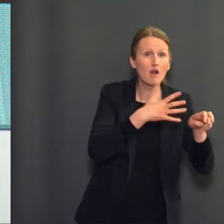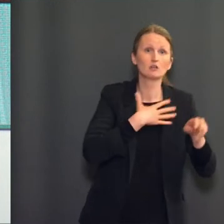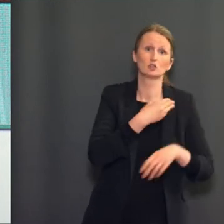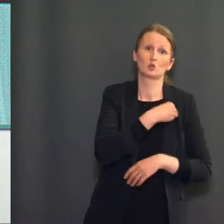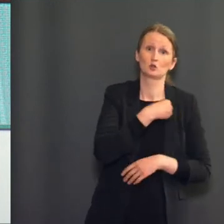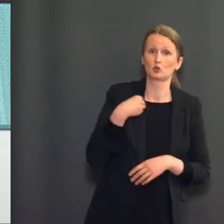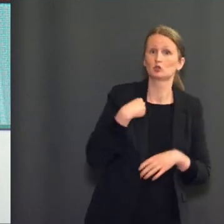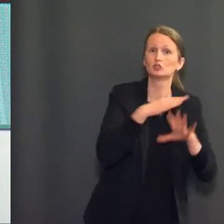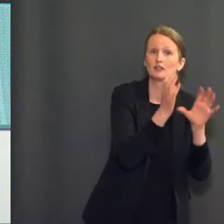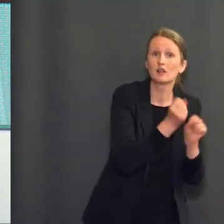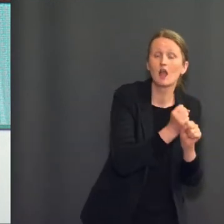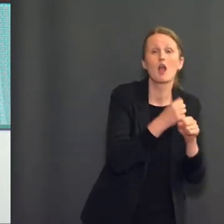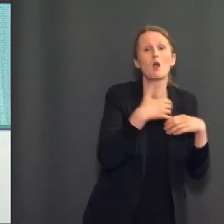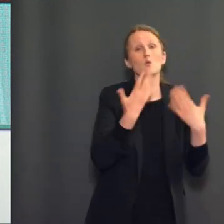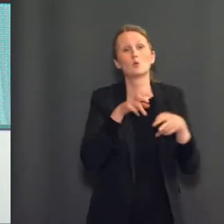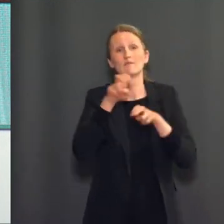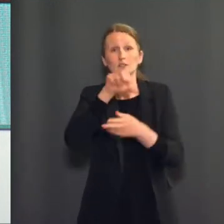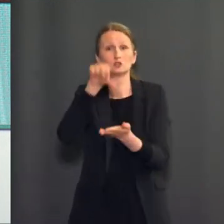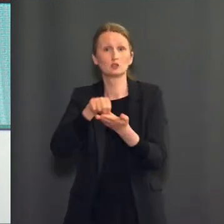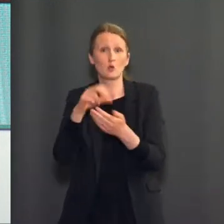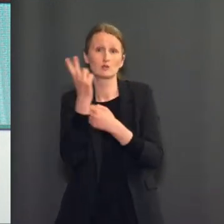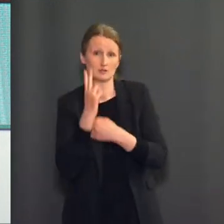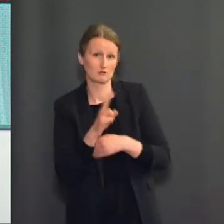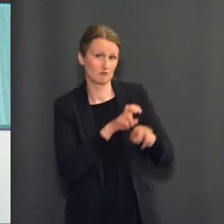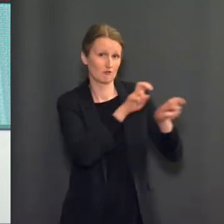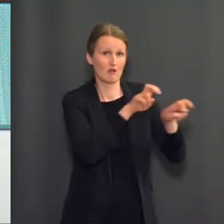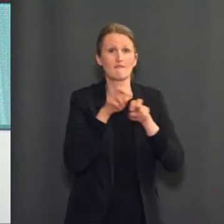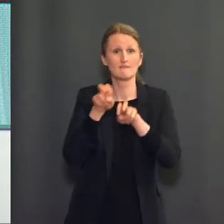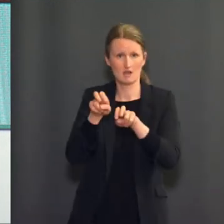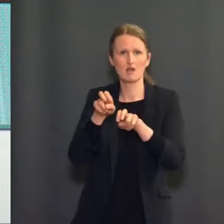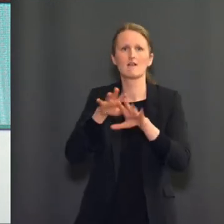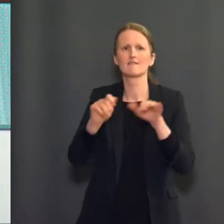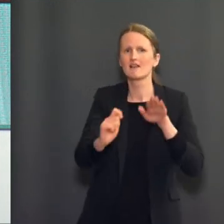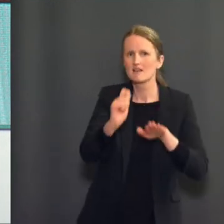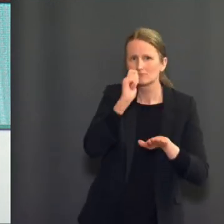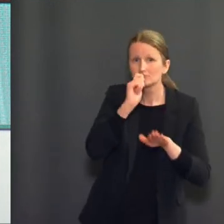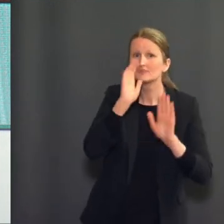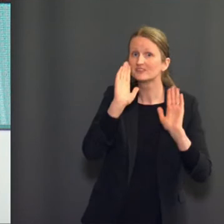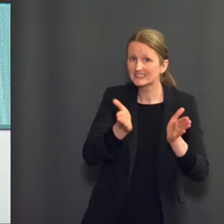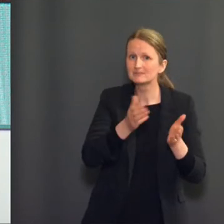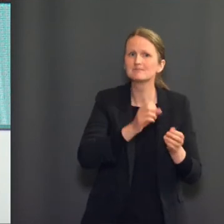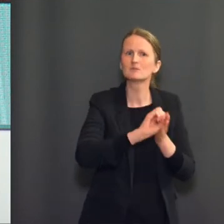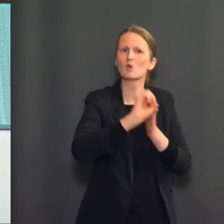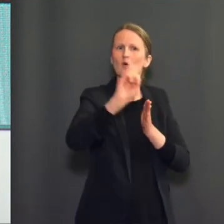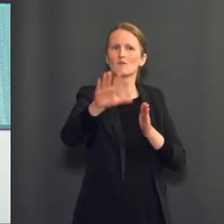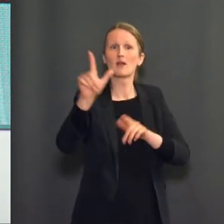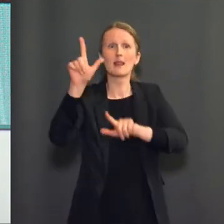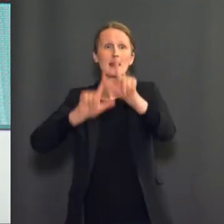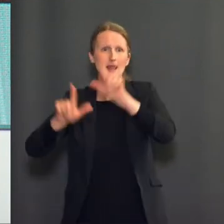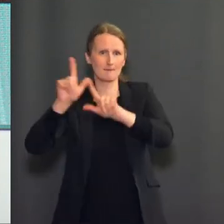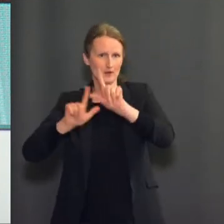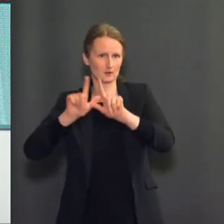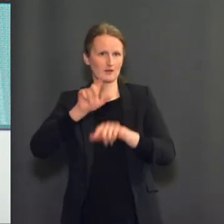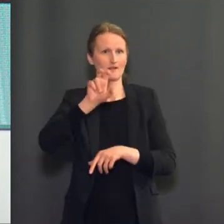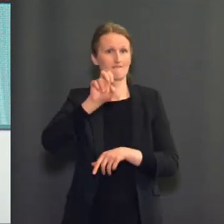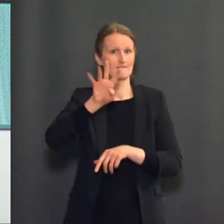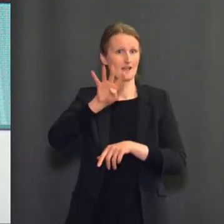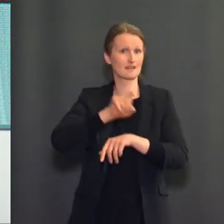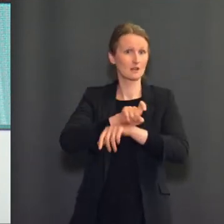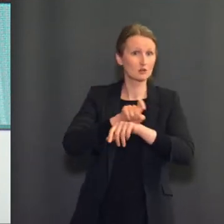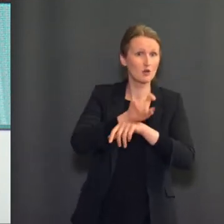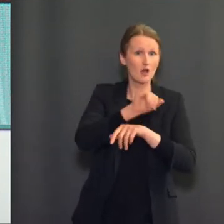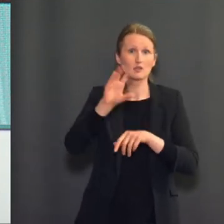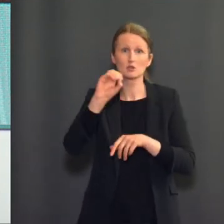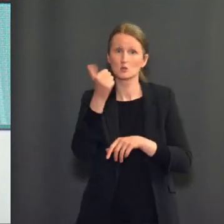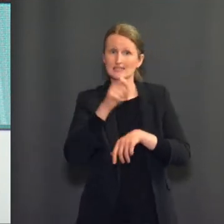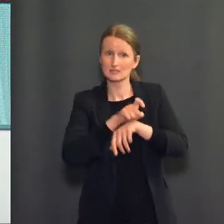les 24 à 36 heures. Ces tests PCR classiques sont particulièrement efficaces pour mettre en évidence les